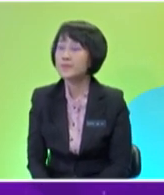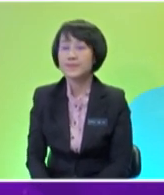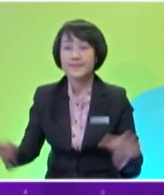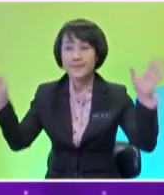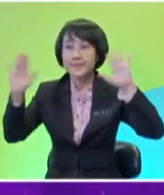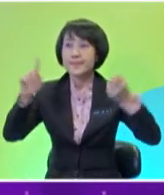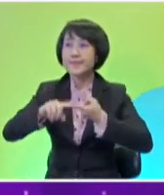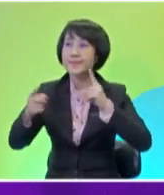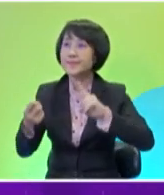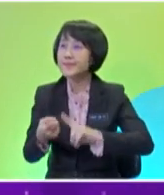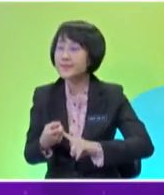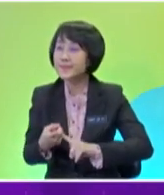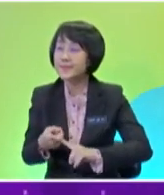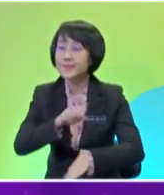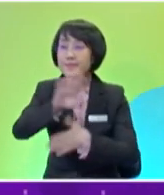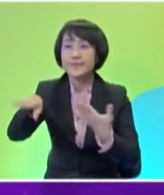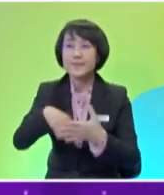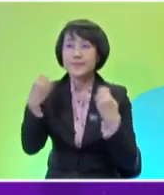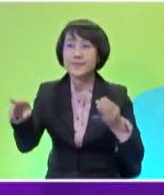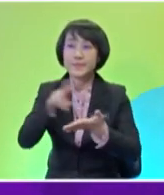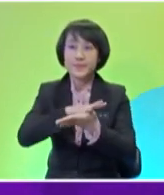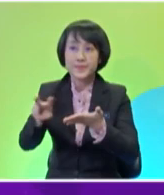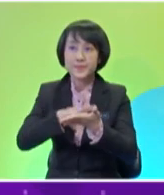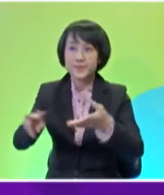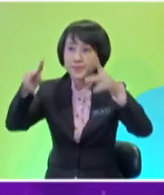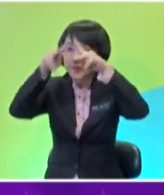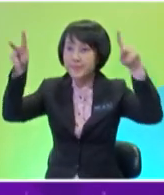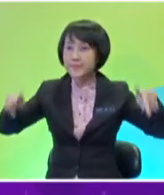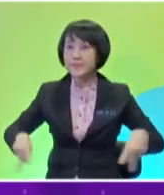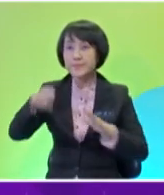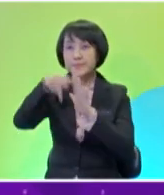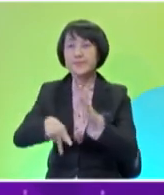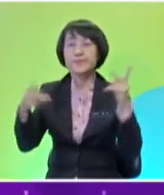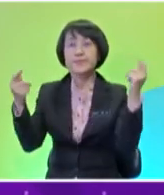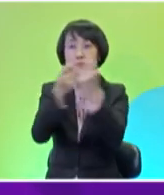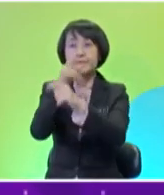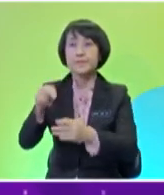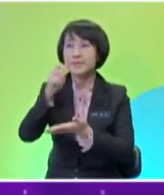kawan-kawan awas semua sudah baca poster pertandingan menulis karangan